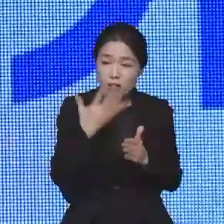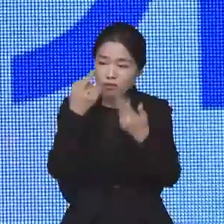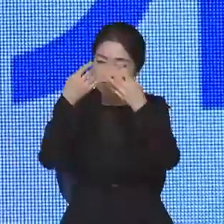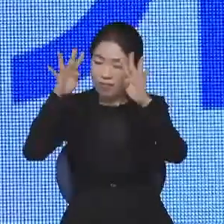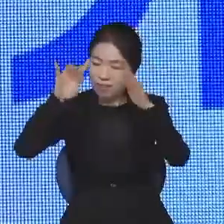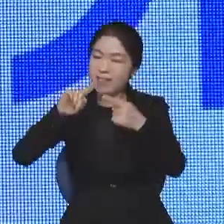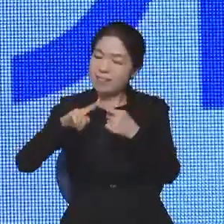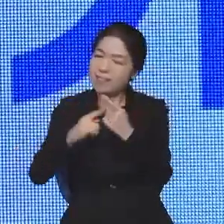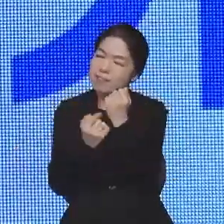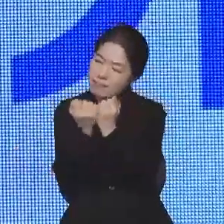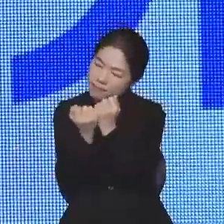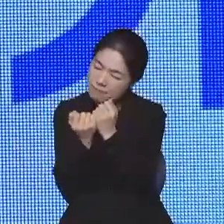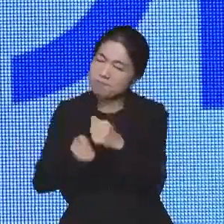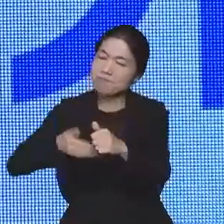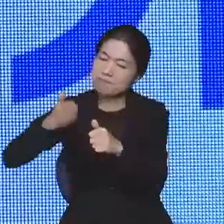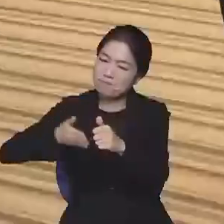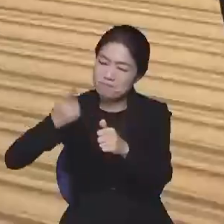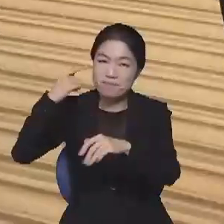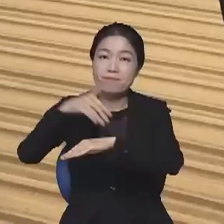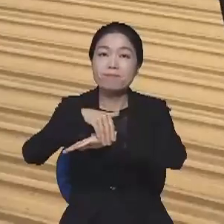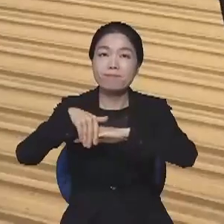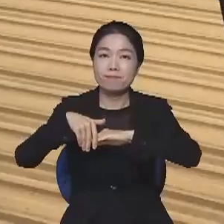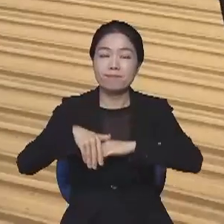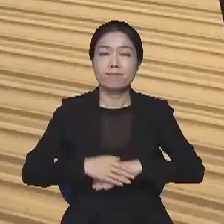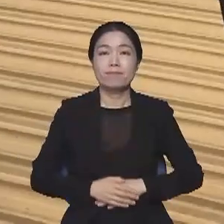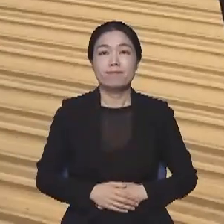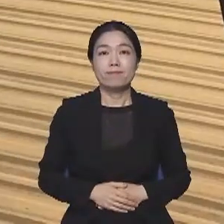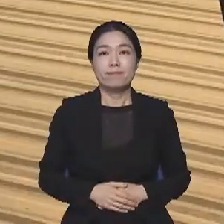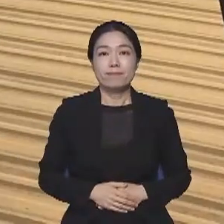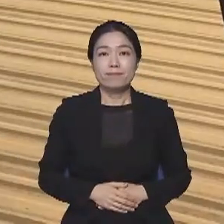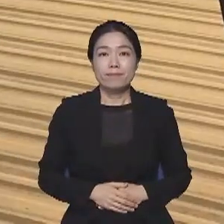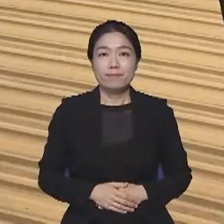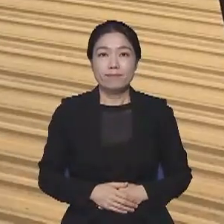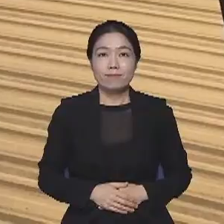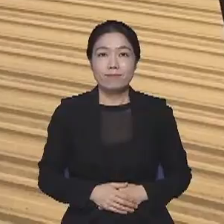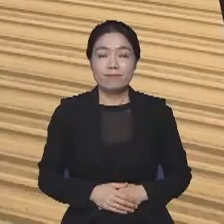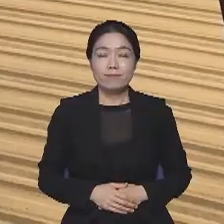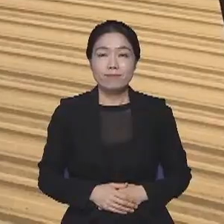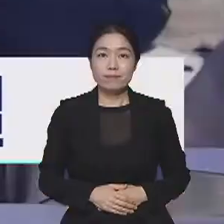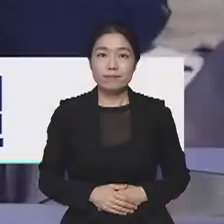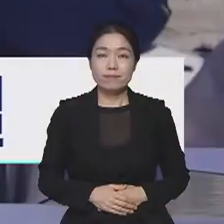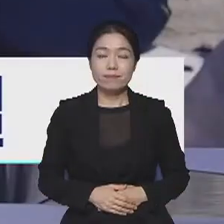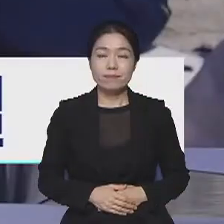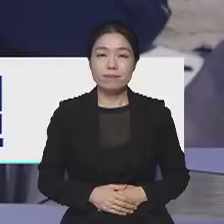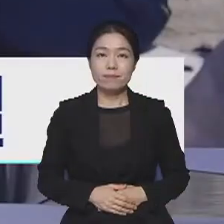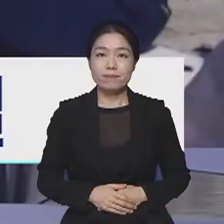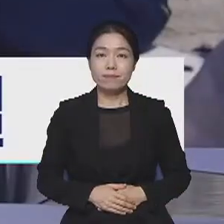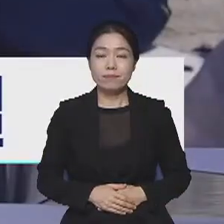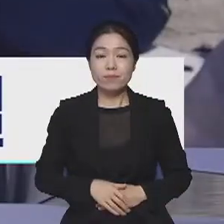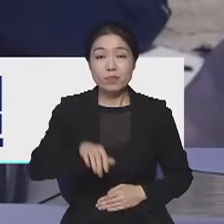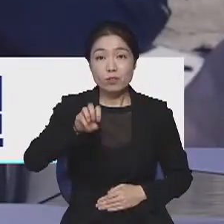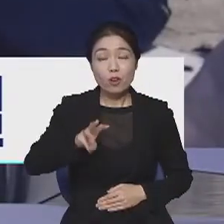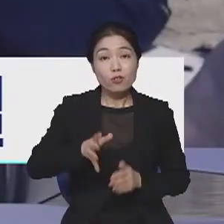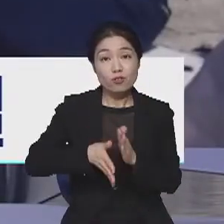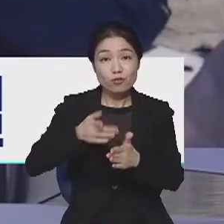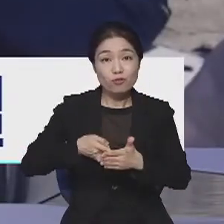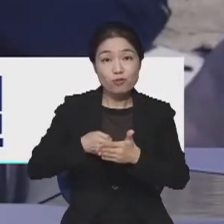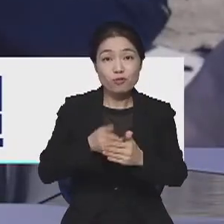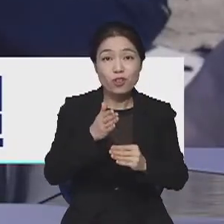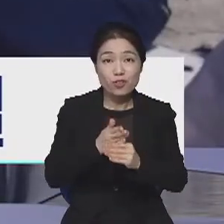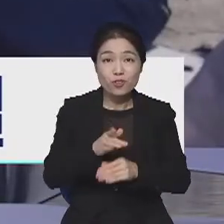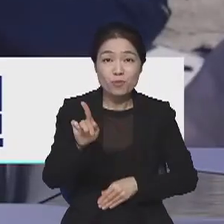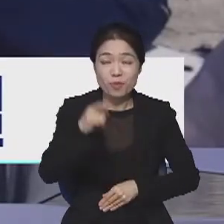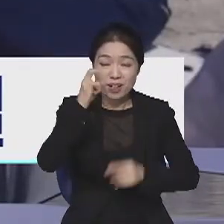순천대를 상대로 설득 작업이 이어질 전망입니다. KBC 강동일입니다. 광주광역시가